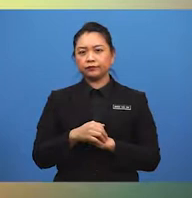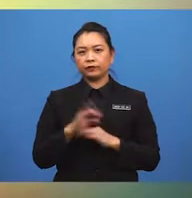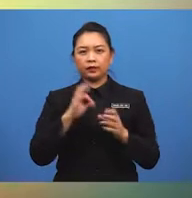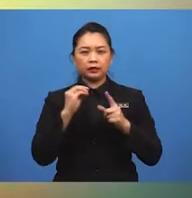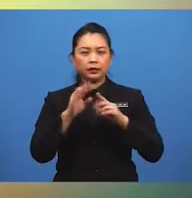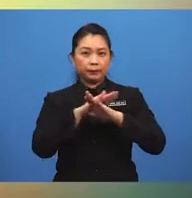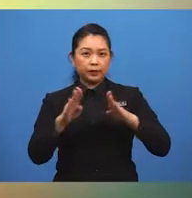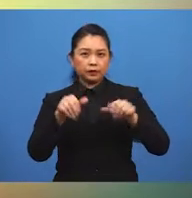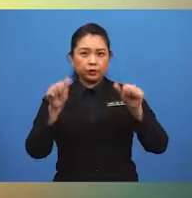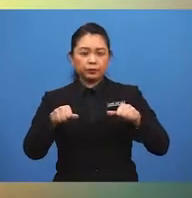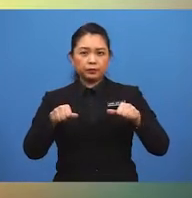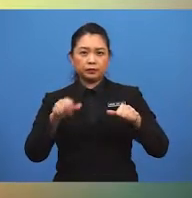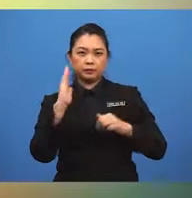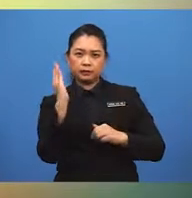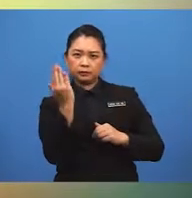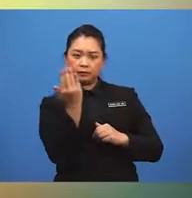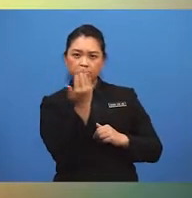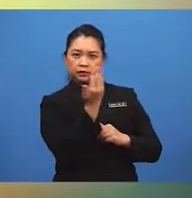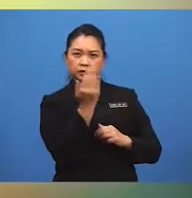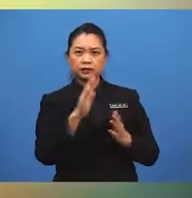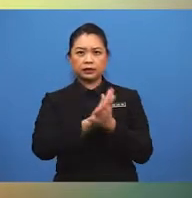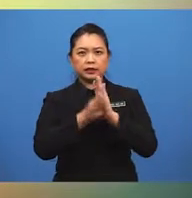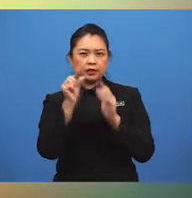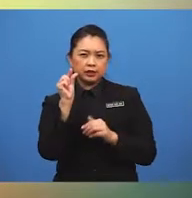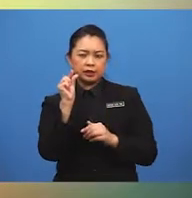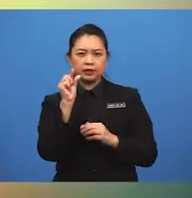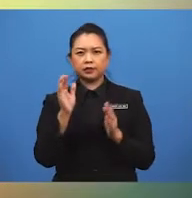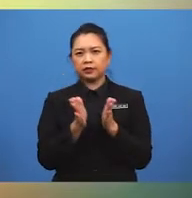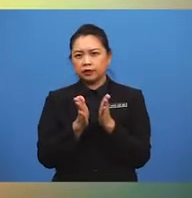beza keupayaan lapisan susutan menjadi kecil.